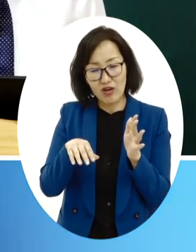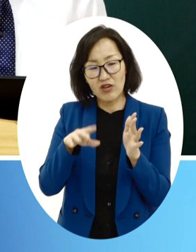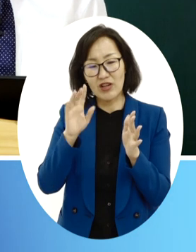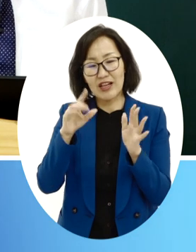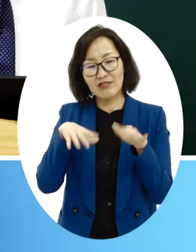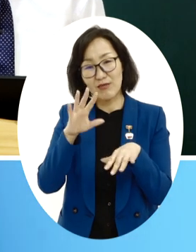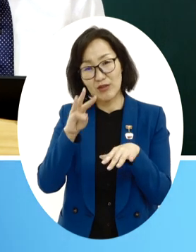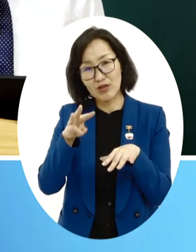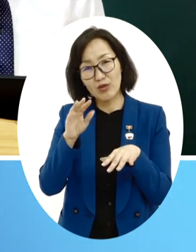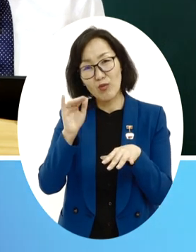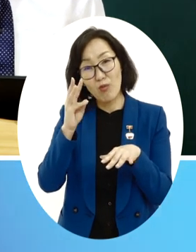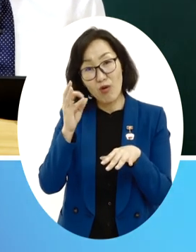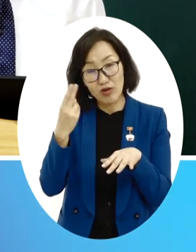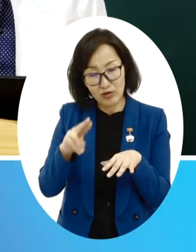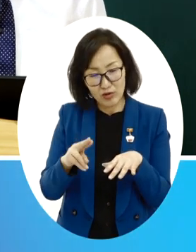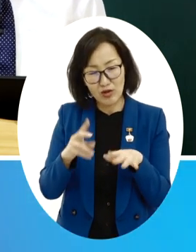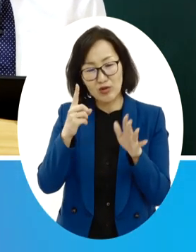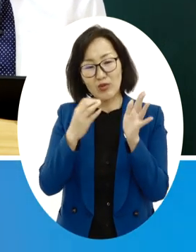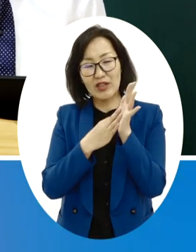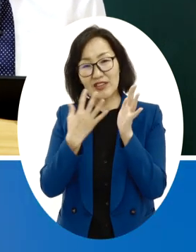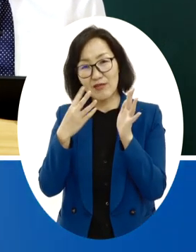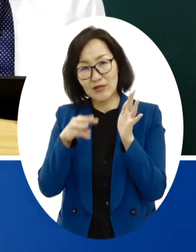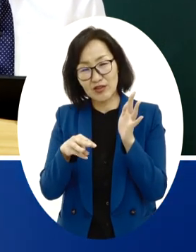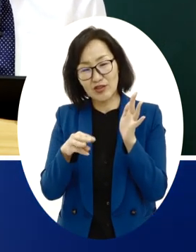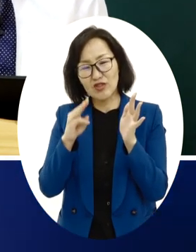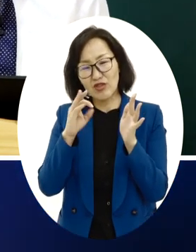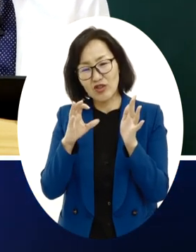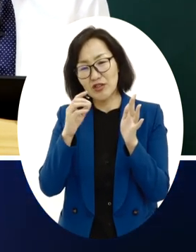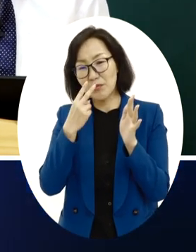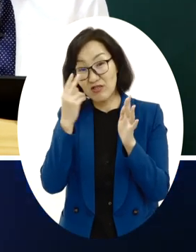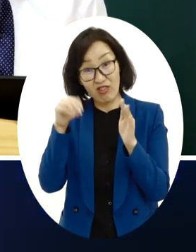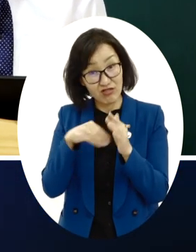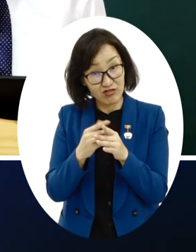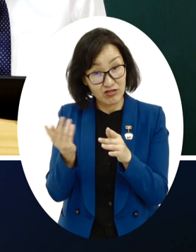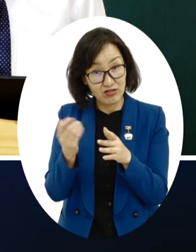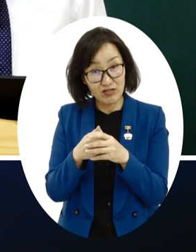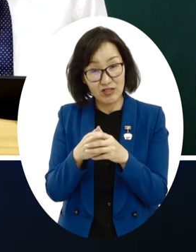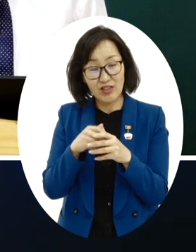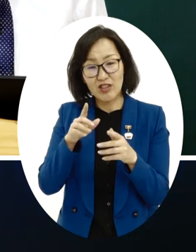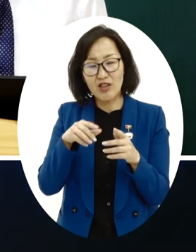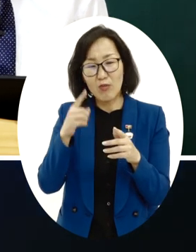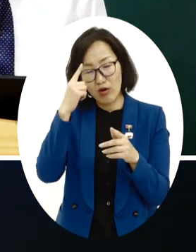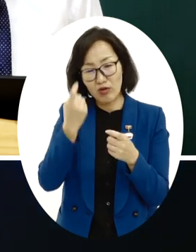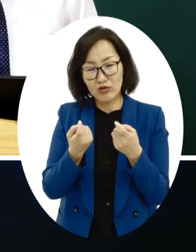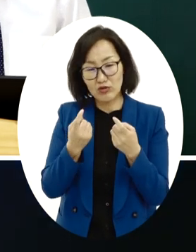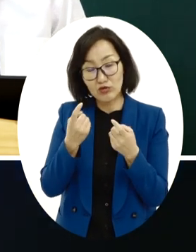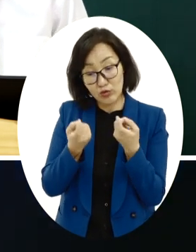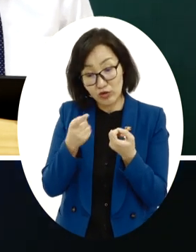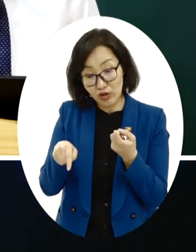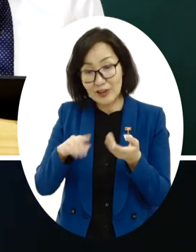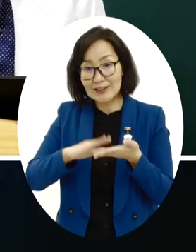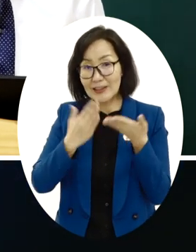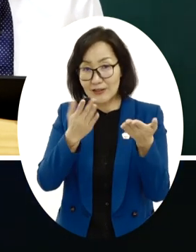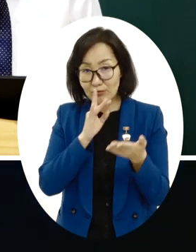метр мод, 300 литр цав, 180 квадрат метр брезент тосцоос ордог. Монгол хотлын бүтээлсгээ одоо